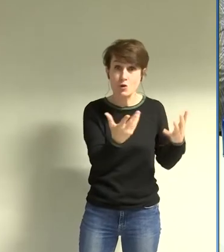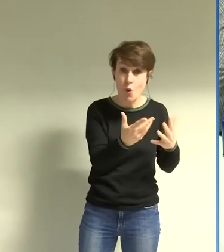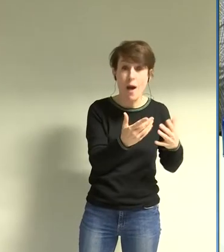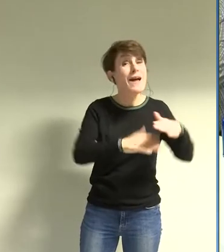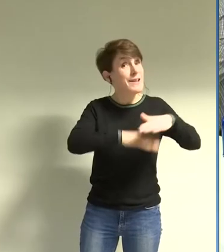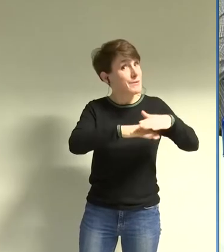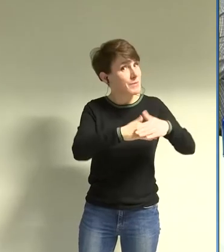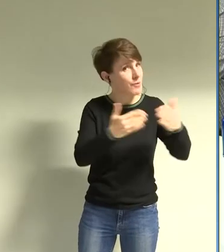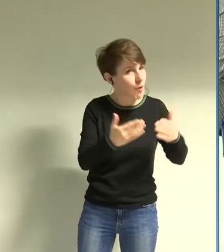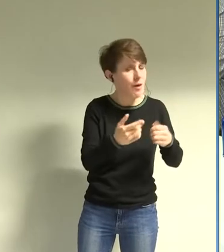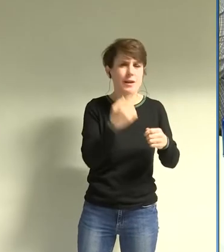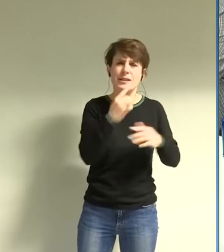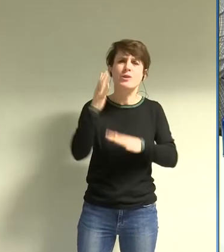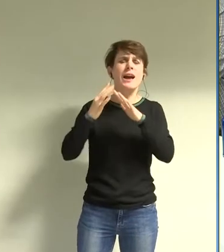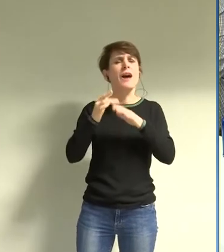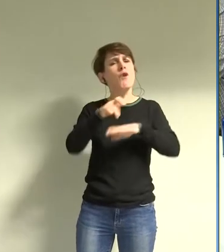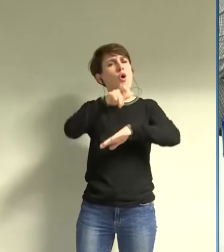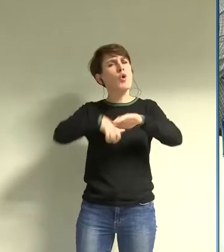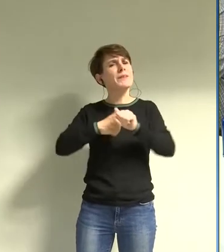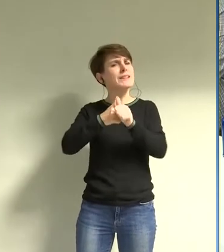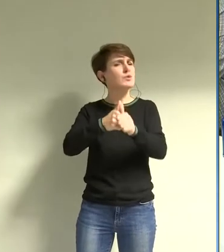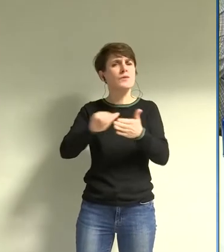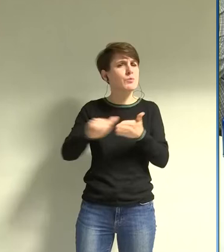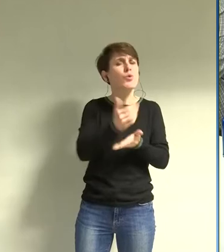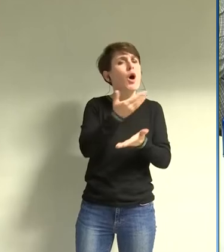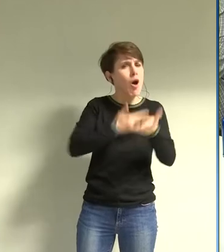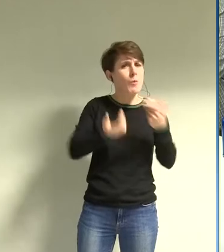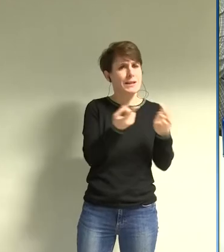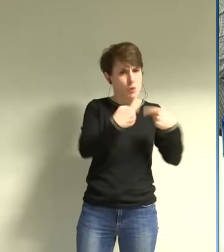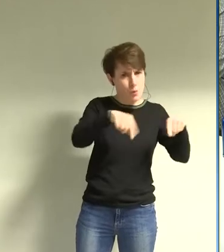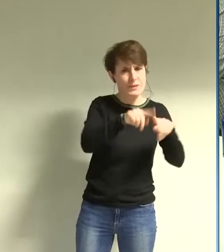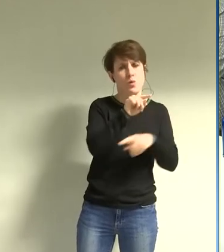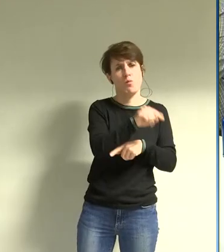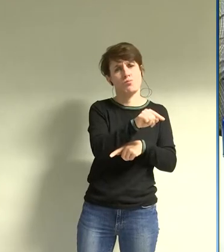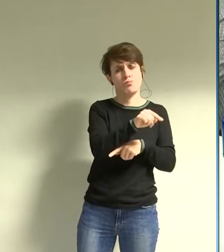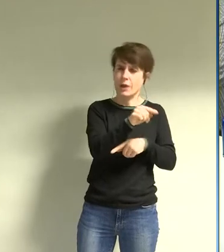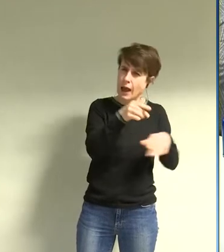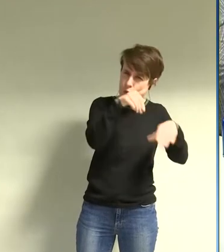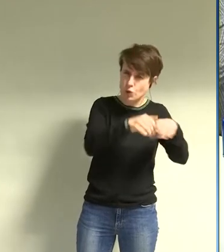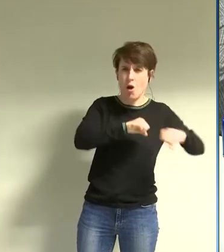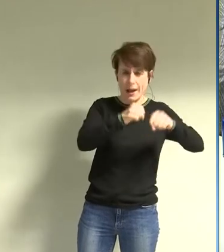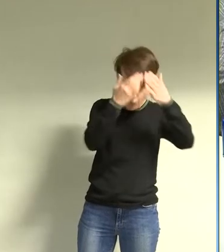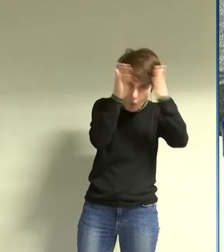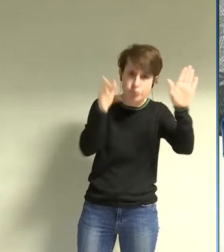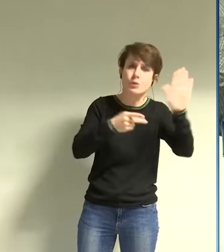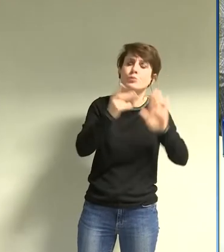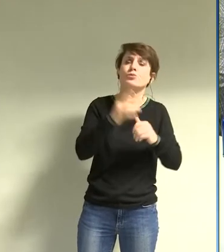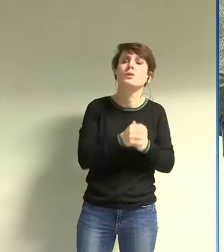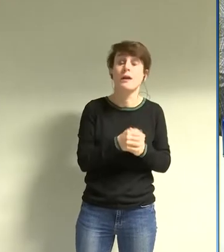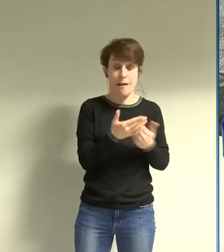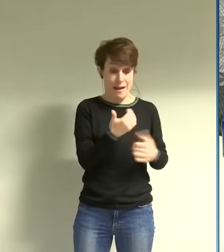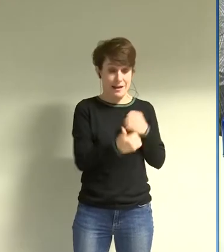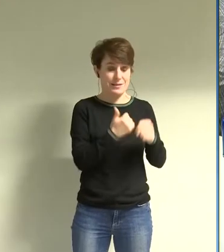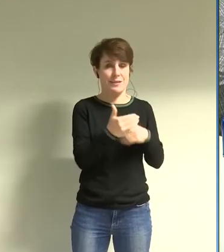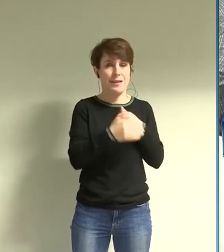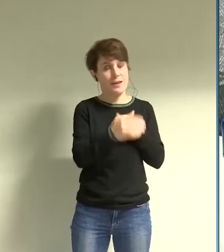l'ancien comité de suivi en élargissant son champ d'évaluation nous proposons d'ailleurs quel travail cette année sur les